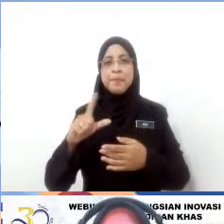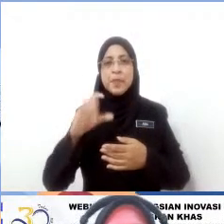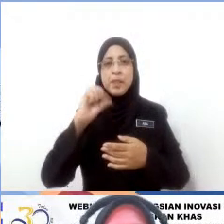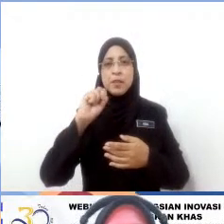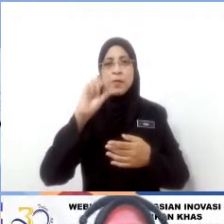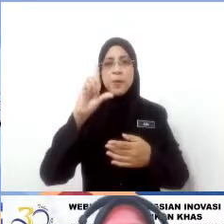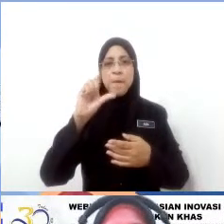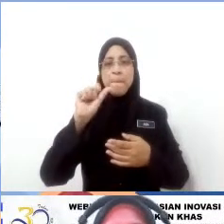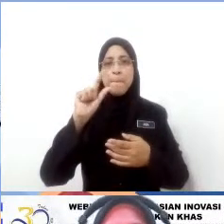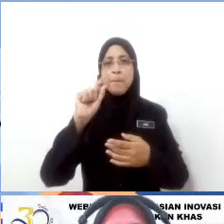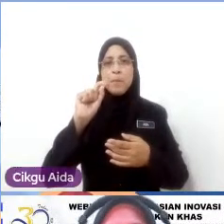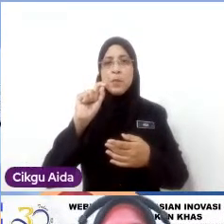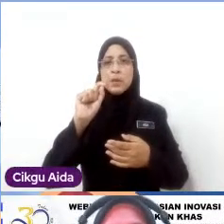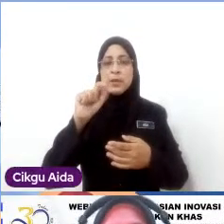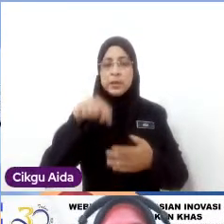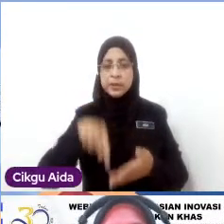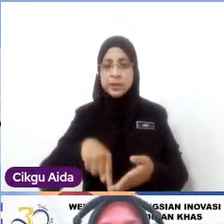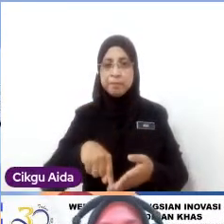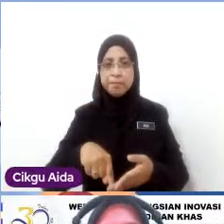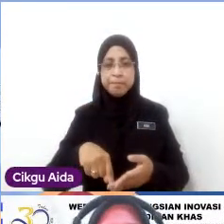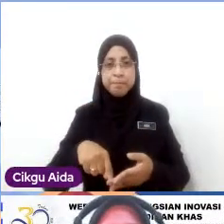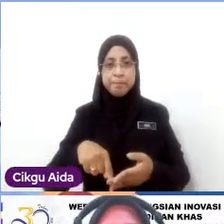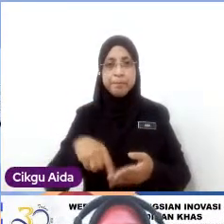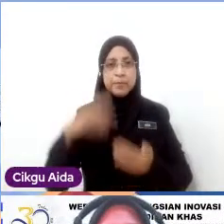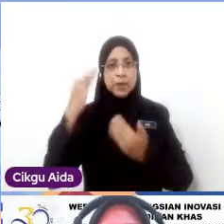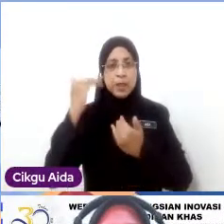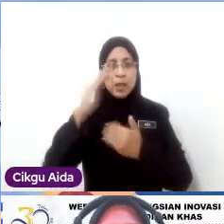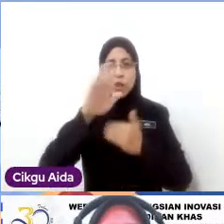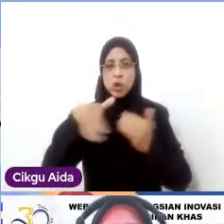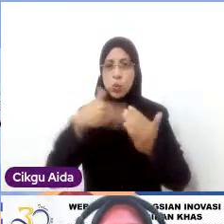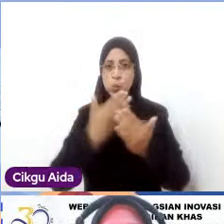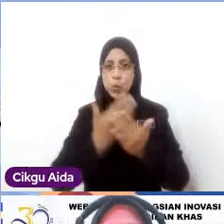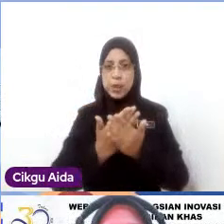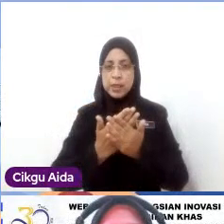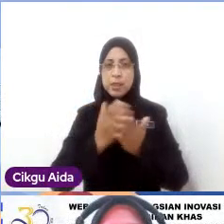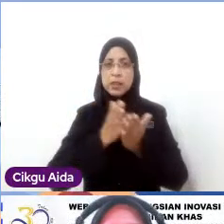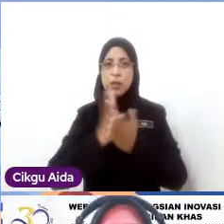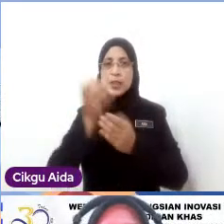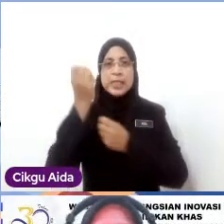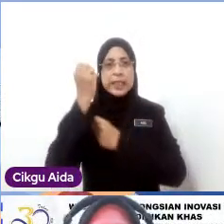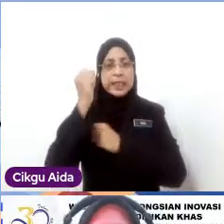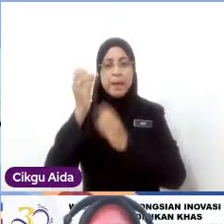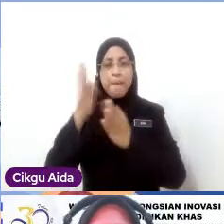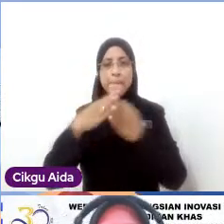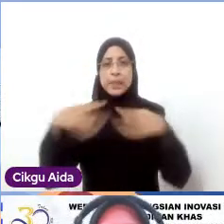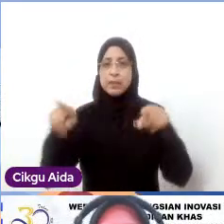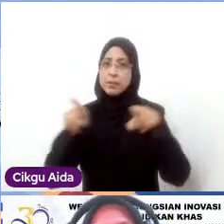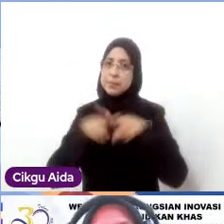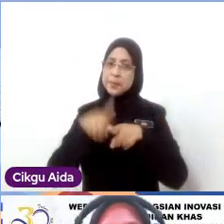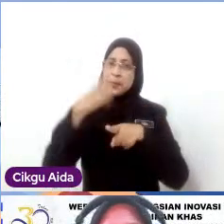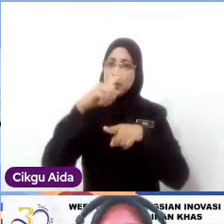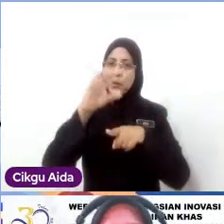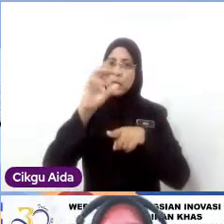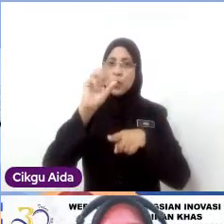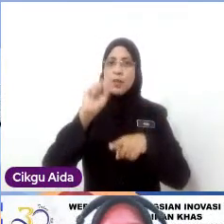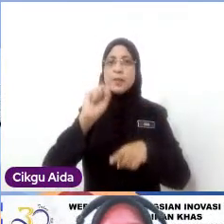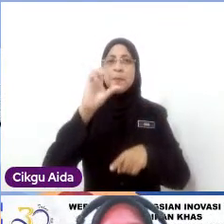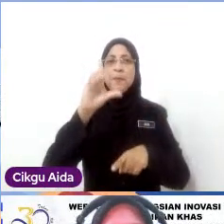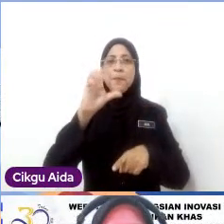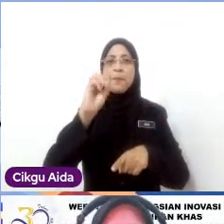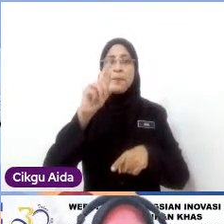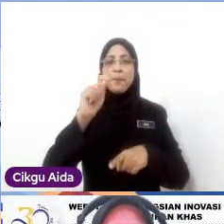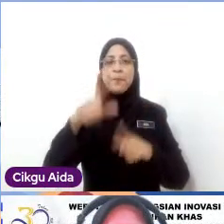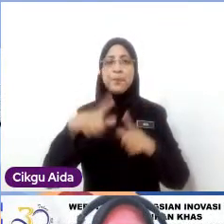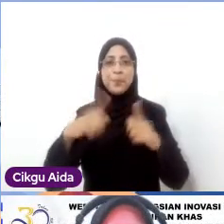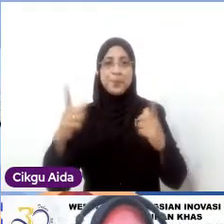yang seterusnya. Mohon semua peserta terus setia bersama kami untuk sesi perkongsian yang